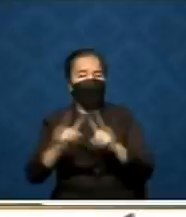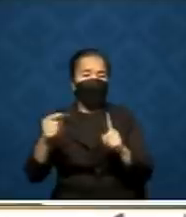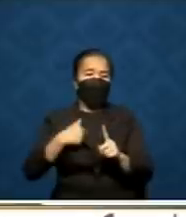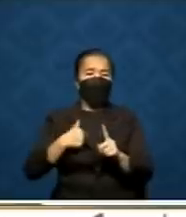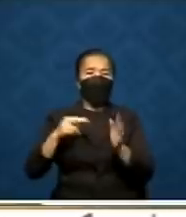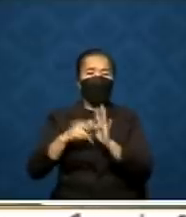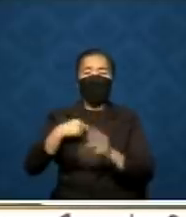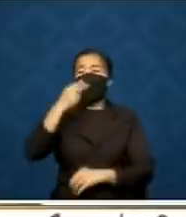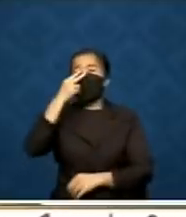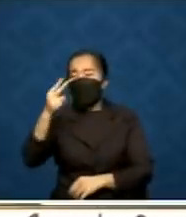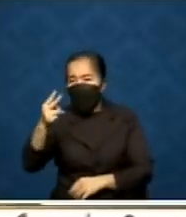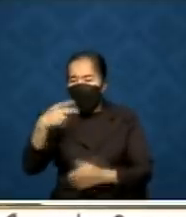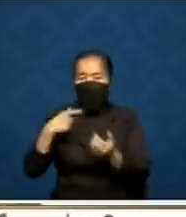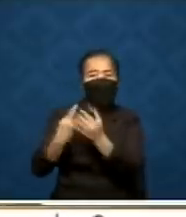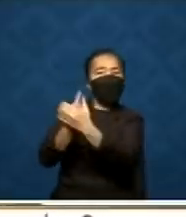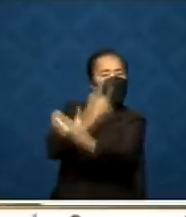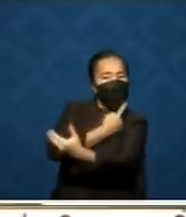หลายประเทศในโลก